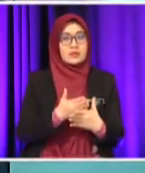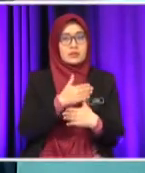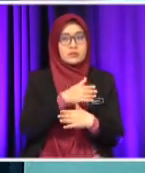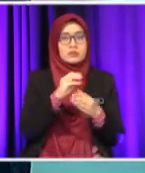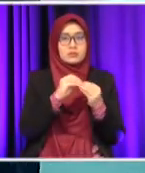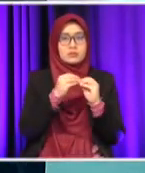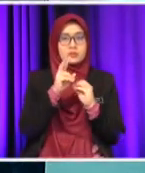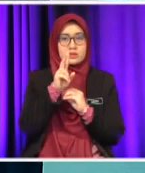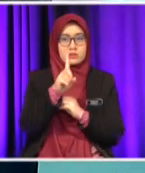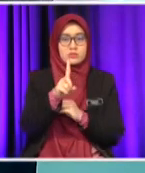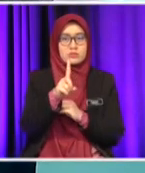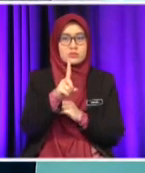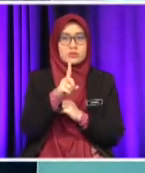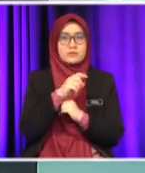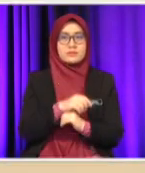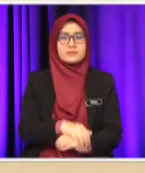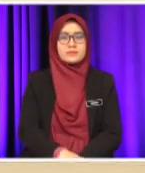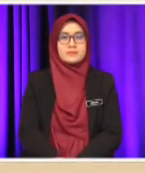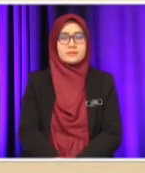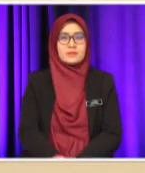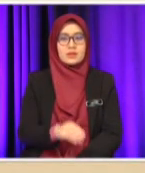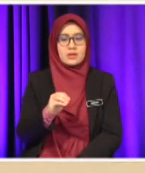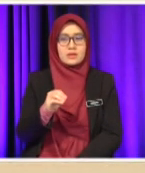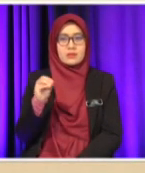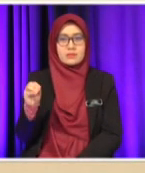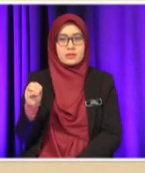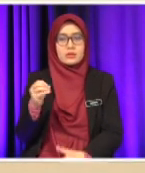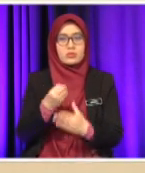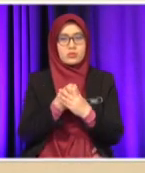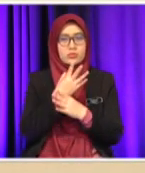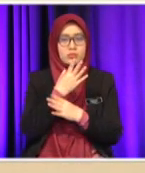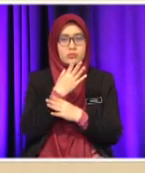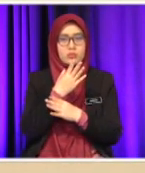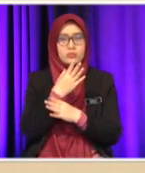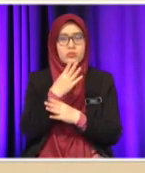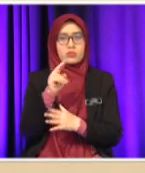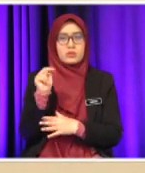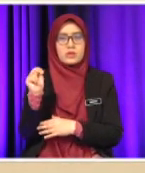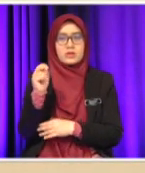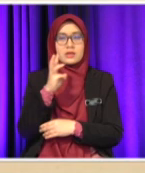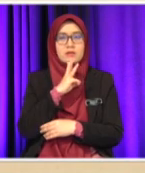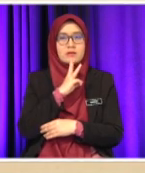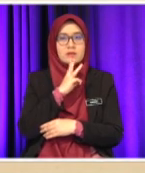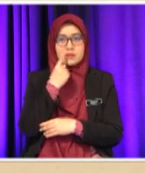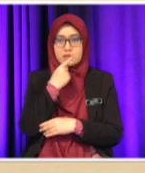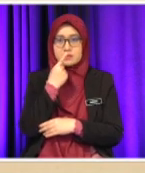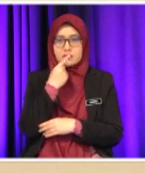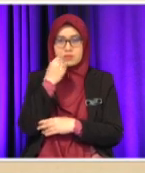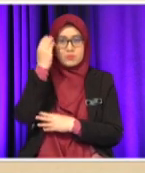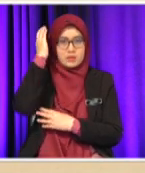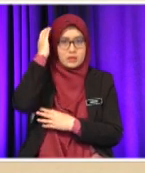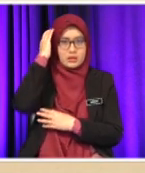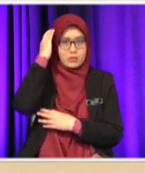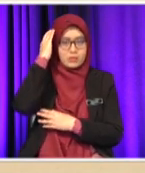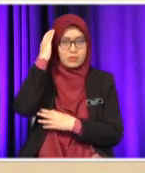penanaman tumbuhan akuatik kalau saja boleh kenapa pasti itu pokok apa tuh